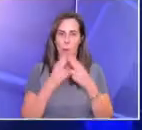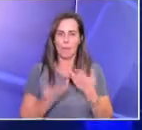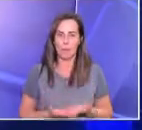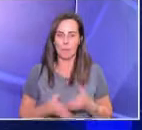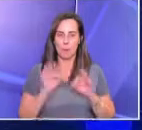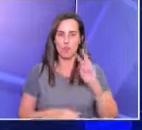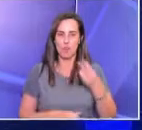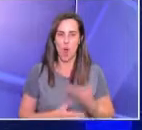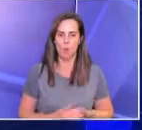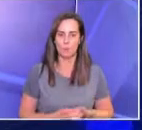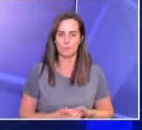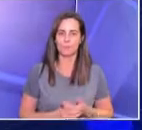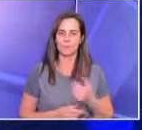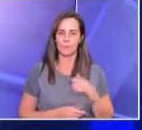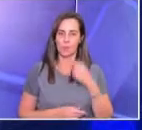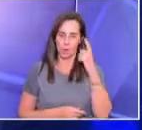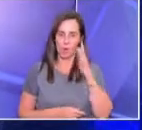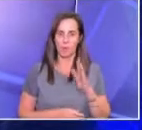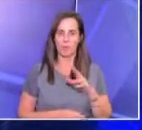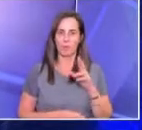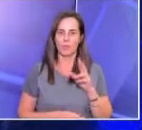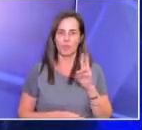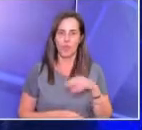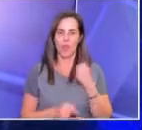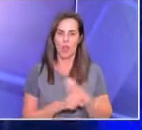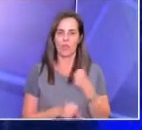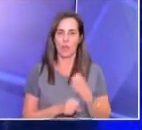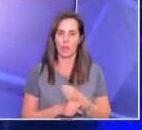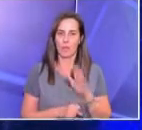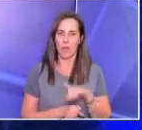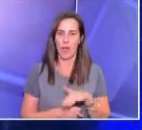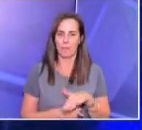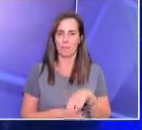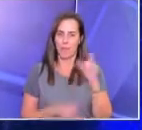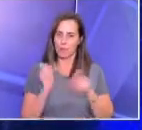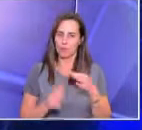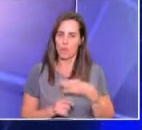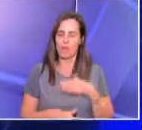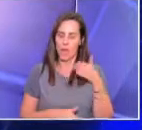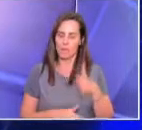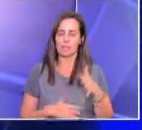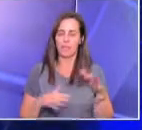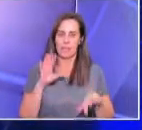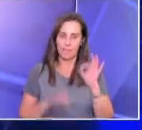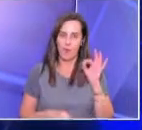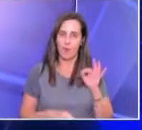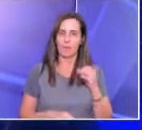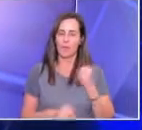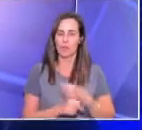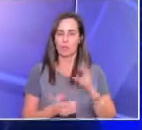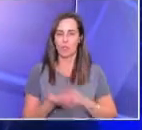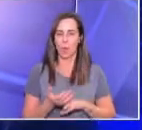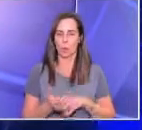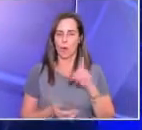בסיבוב שני? אז אני חושבת אחד שיש עבודה לעשות גם לציבור שלנו לצאת ולבחור ולממש את